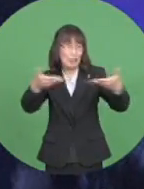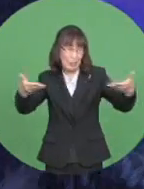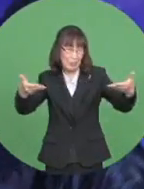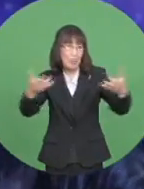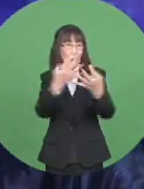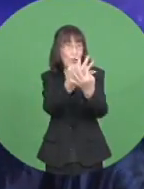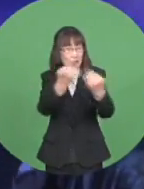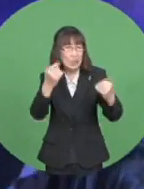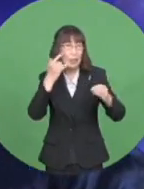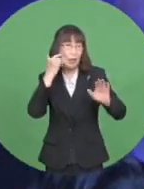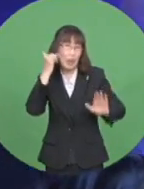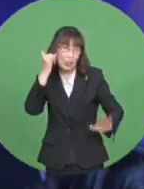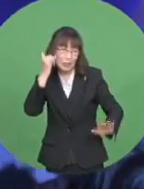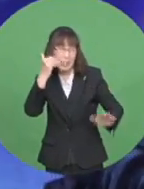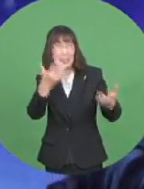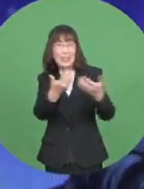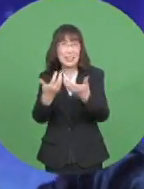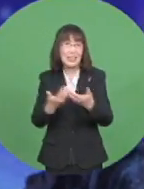らでにぎわいました。